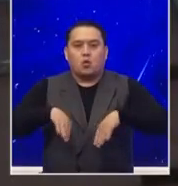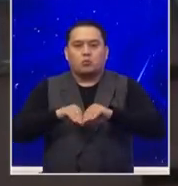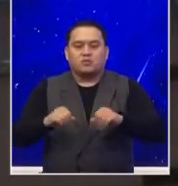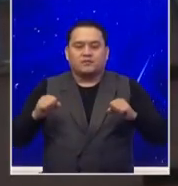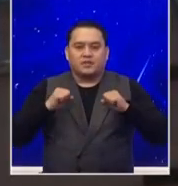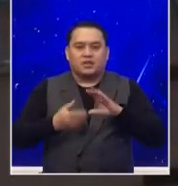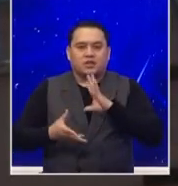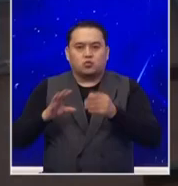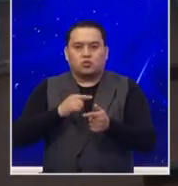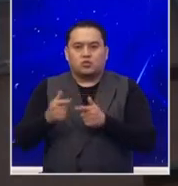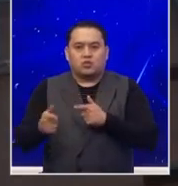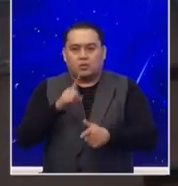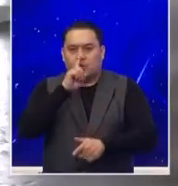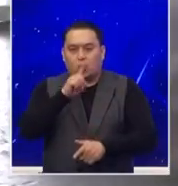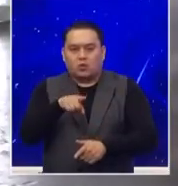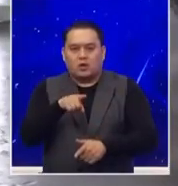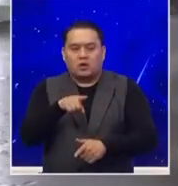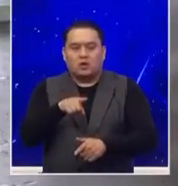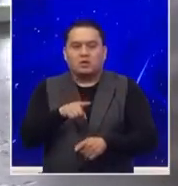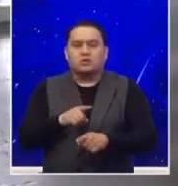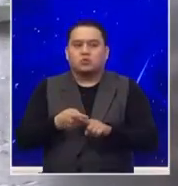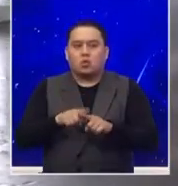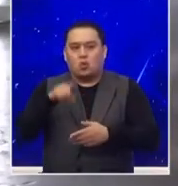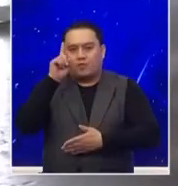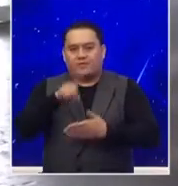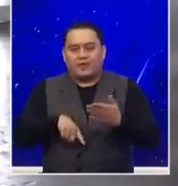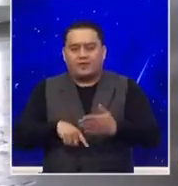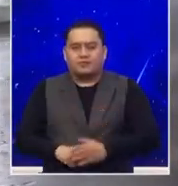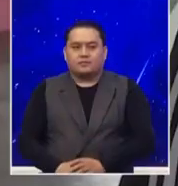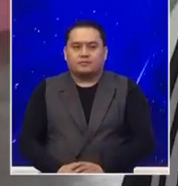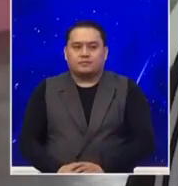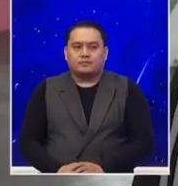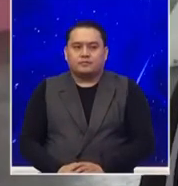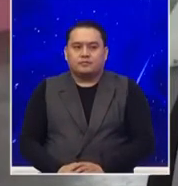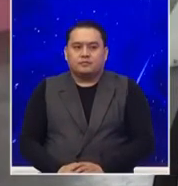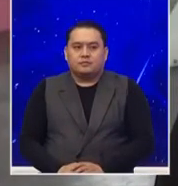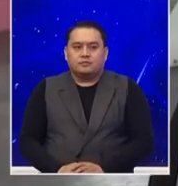не будет результата на татами. Наставник, к слову, не сомневается в своих подопечных.